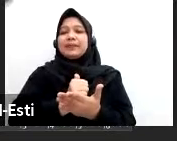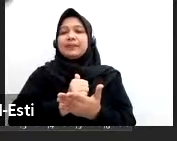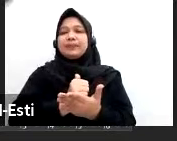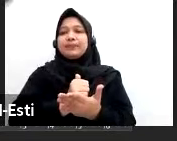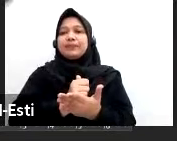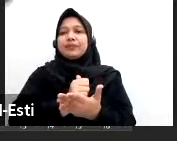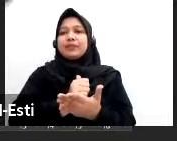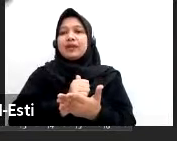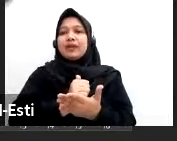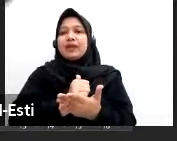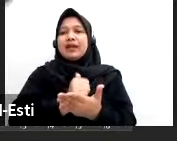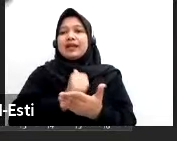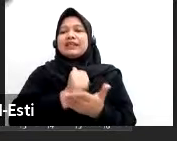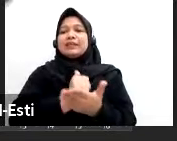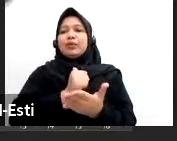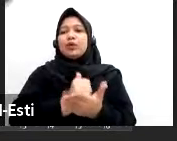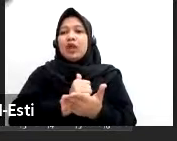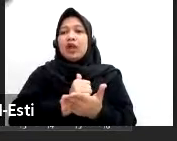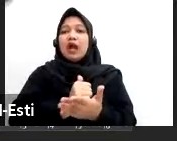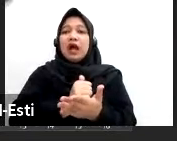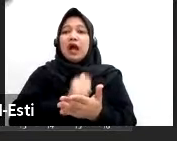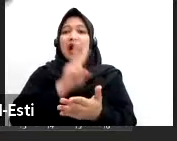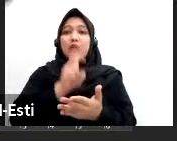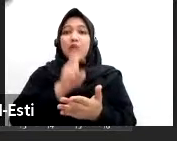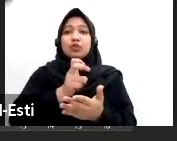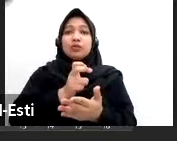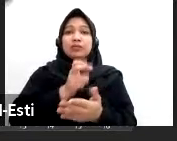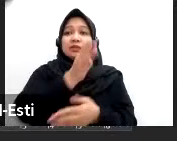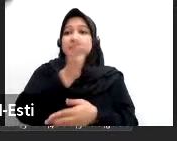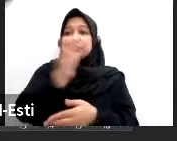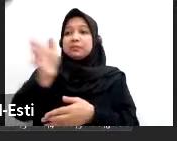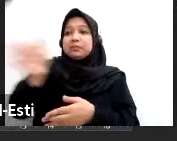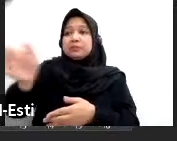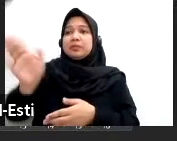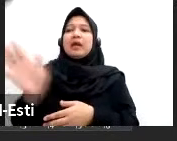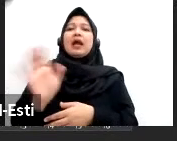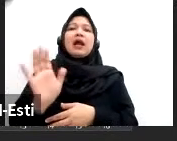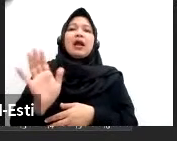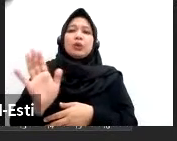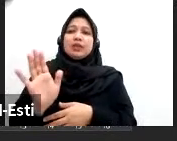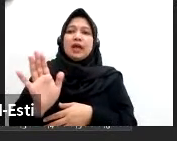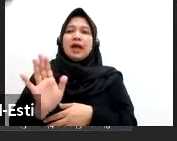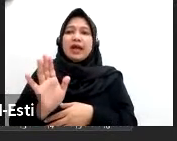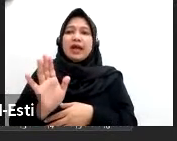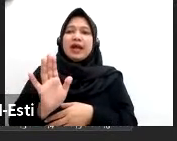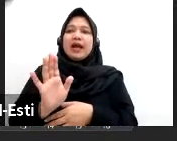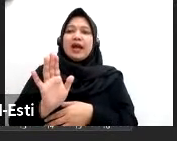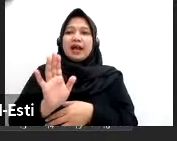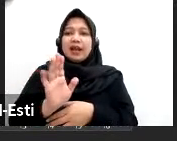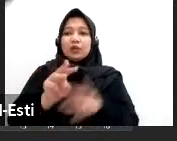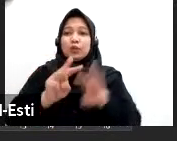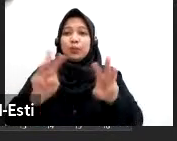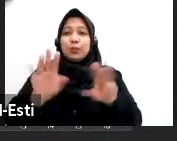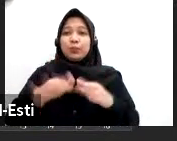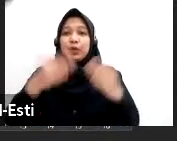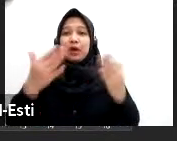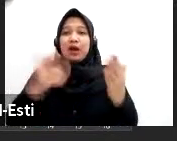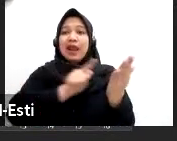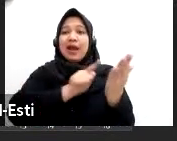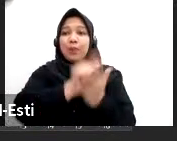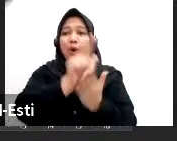melakukan pengaduan ke masing-masing KL cukup masuk disini pengaduan yang mereka akan disampaikan langsung